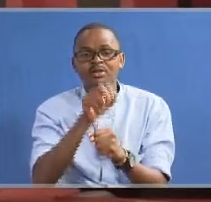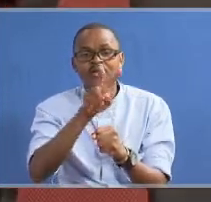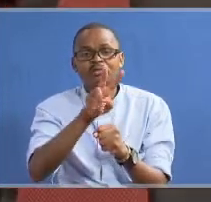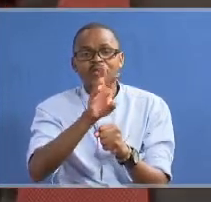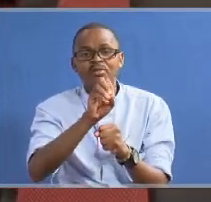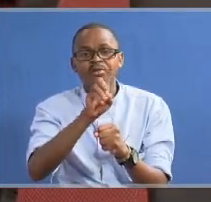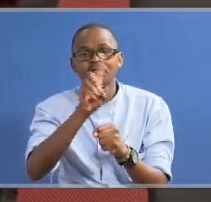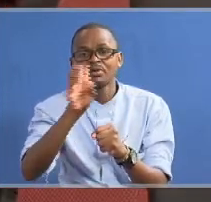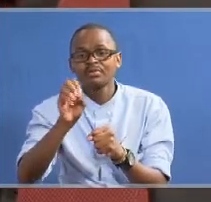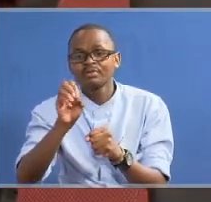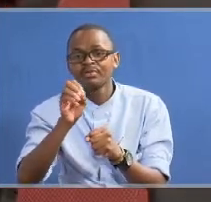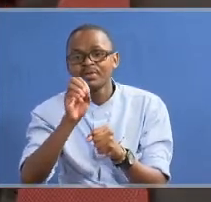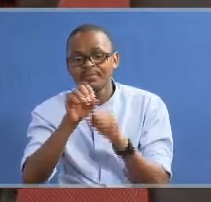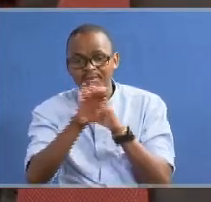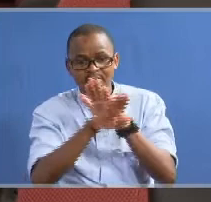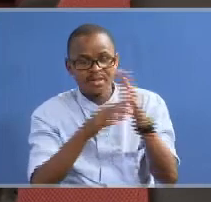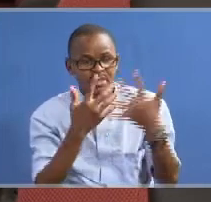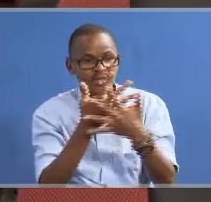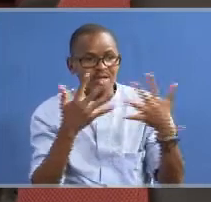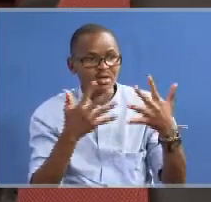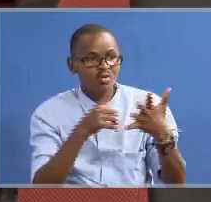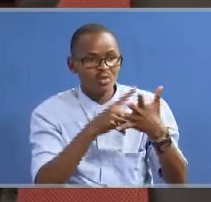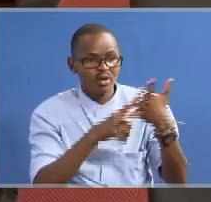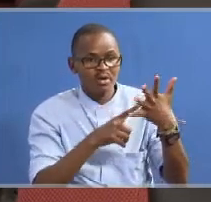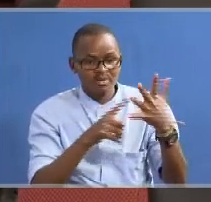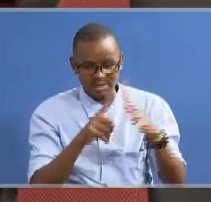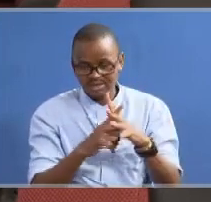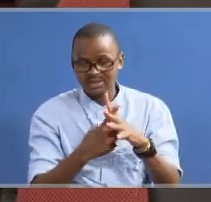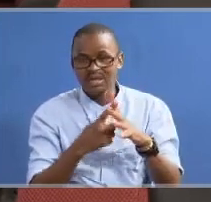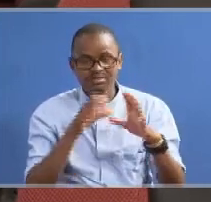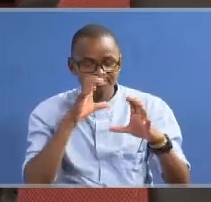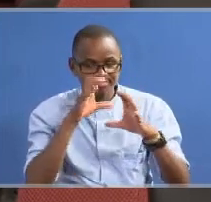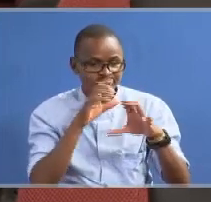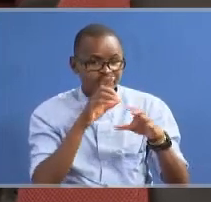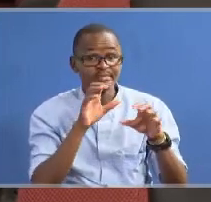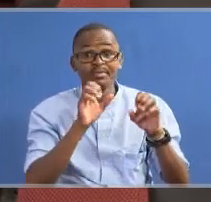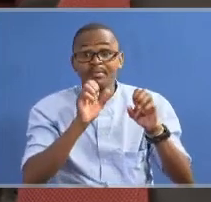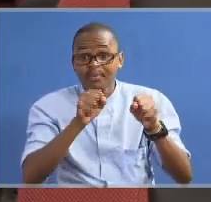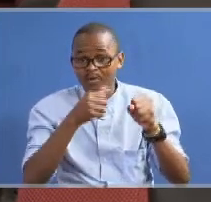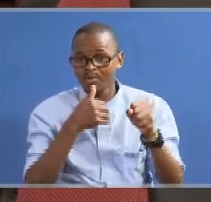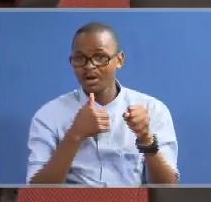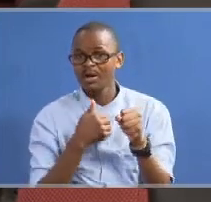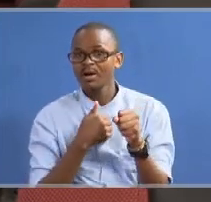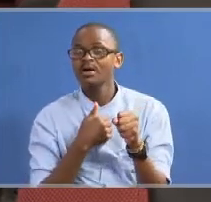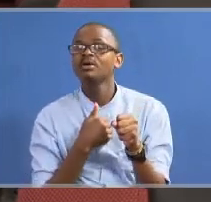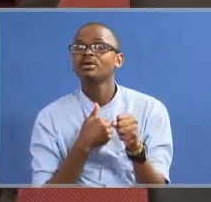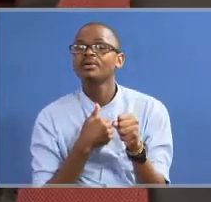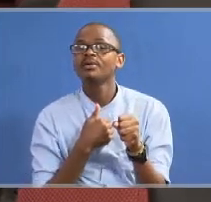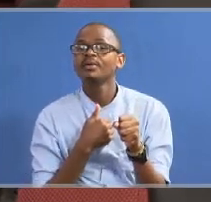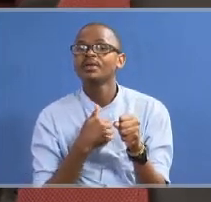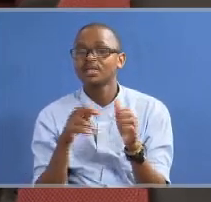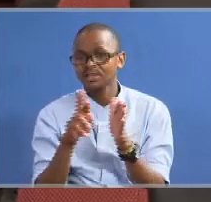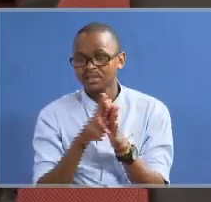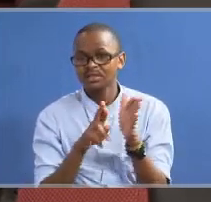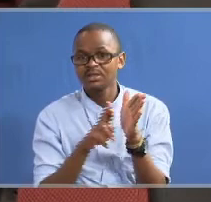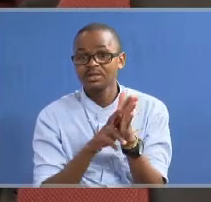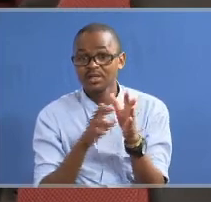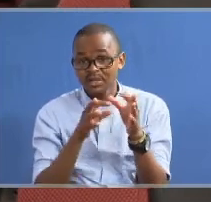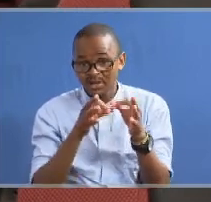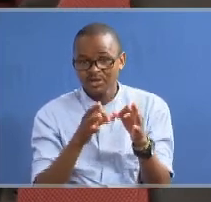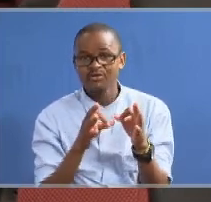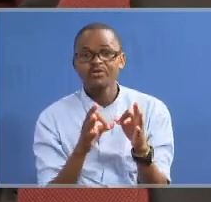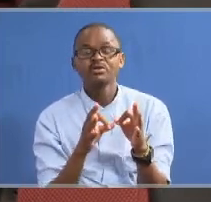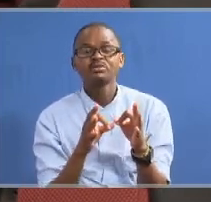2010. So the best thing is, how can we start a conversation? Probably can be able to lead to a legislation,